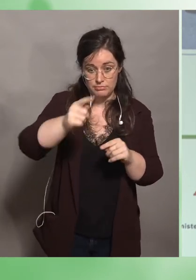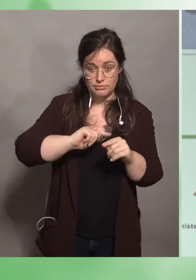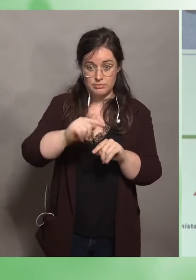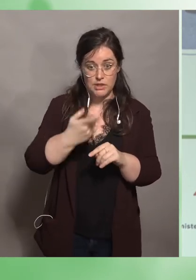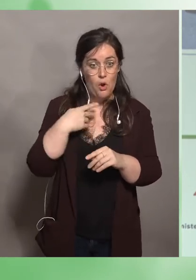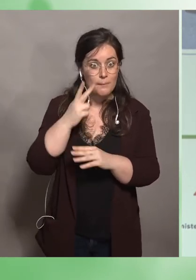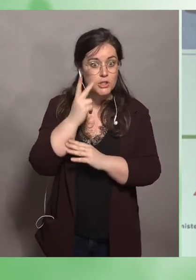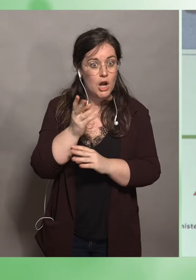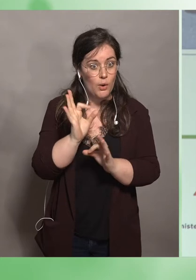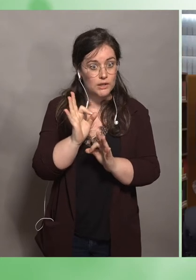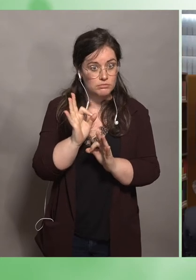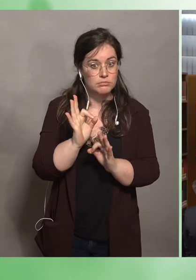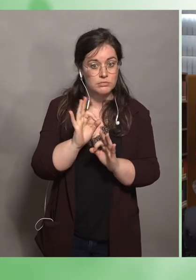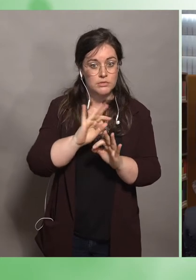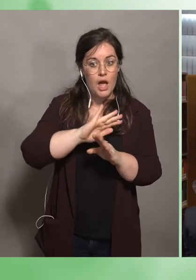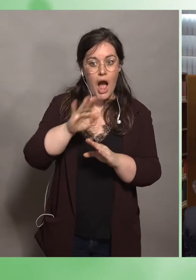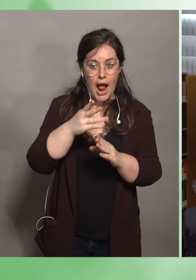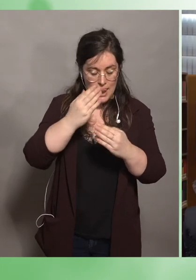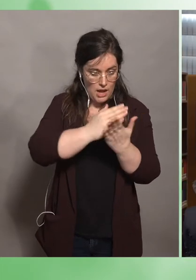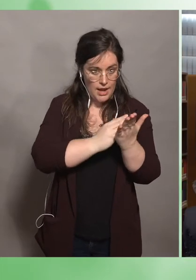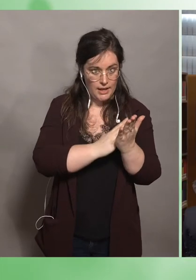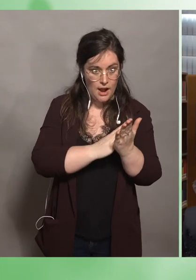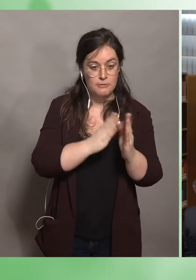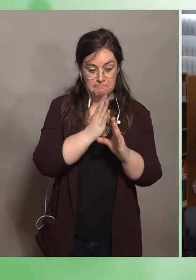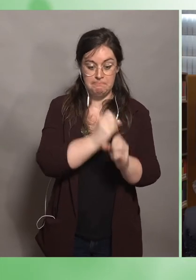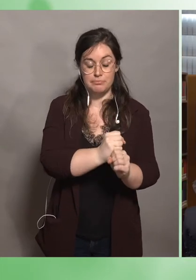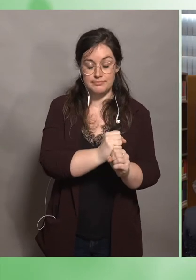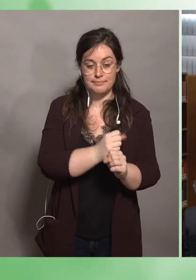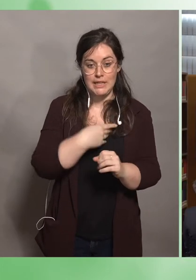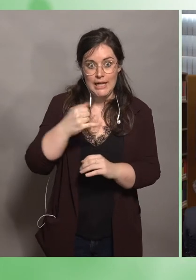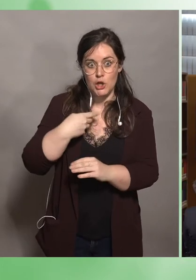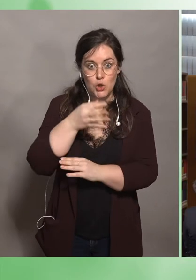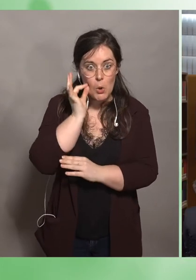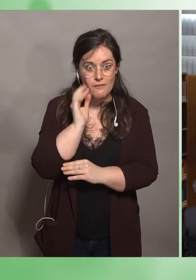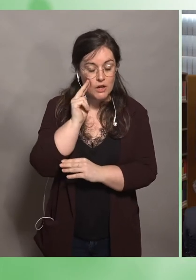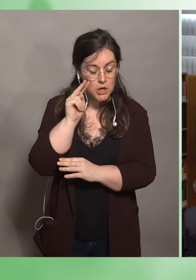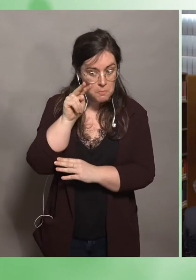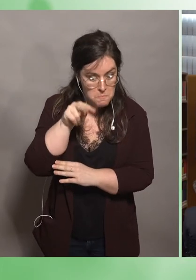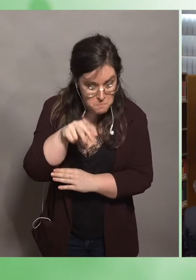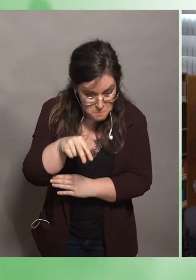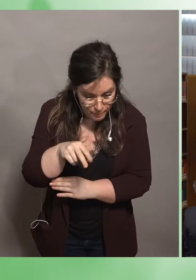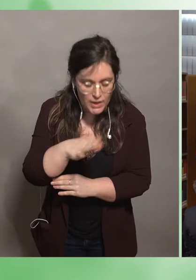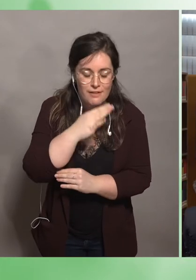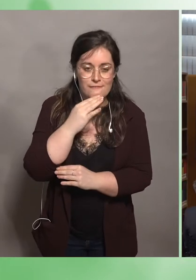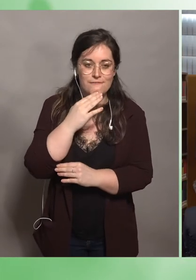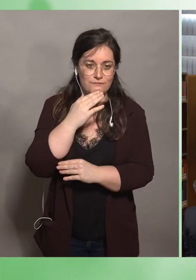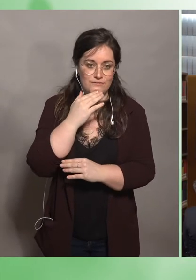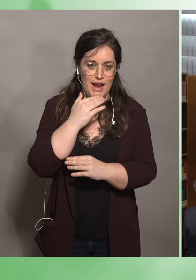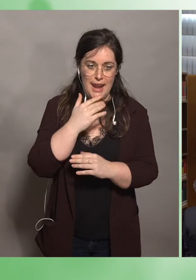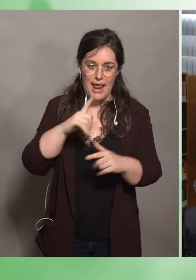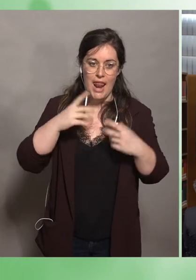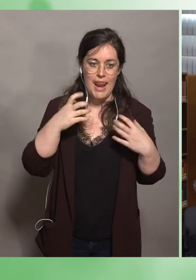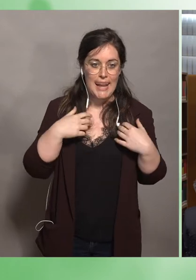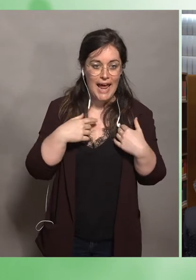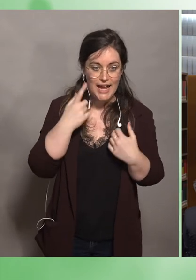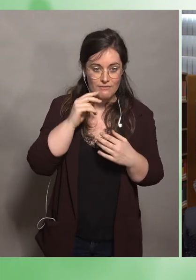dass man ja schön alle Regeln einhält. Und da war eine junge Dame, die jedes Mal viel zu lachen hatte, als ich meine Rollwende gemacht habe.